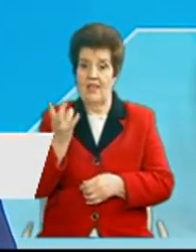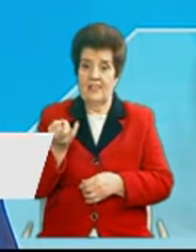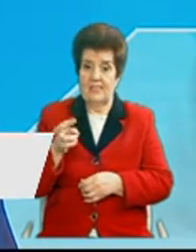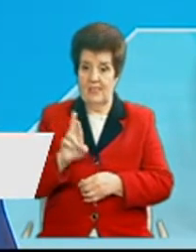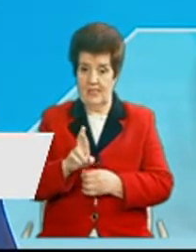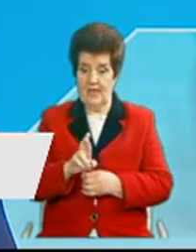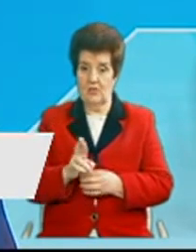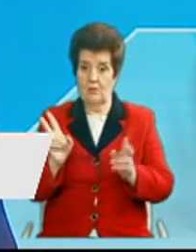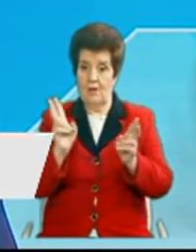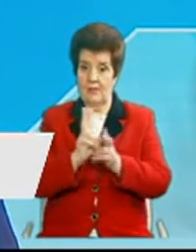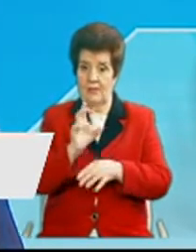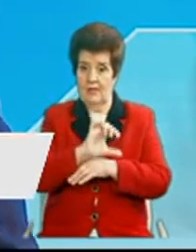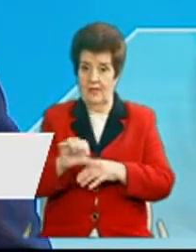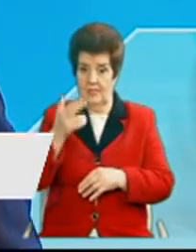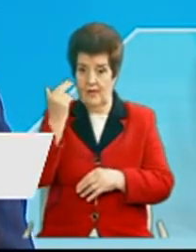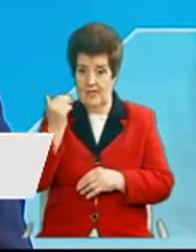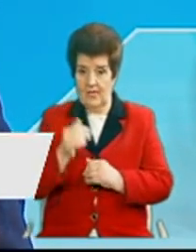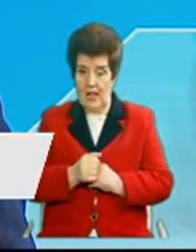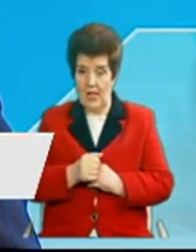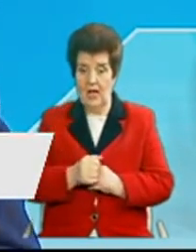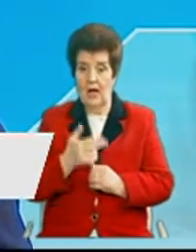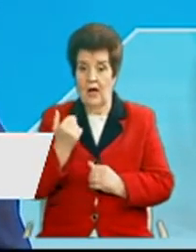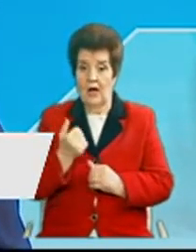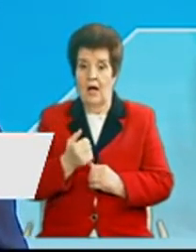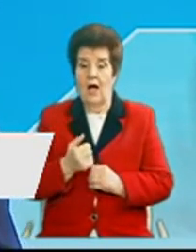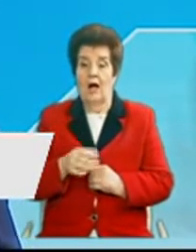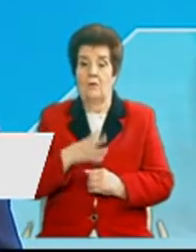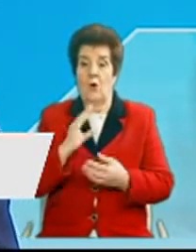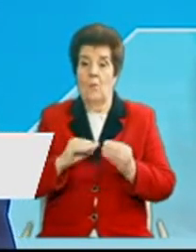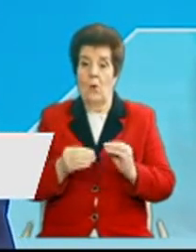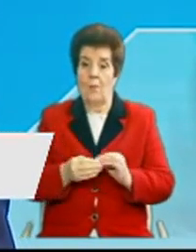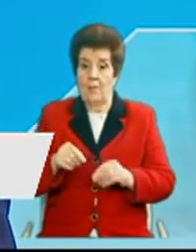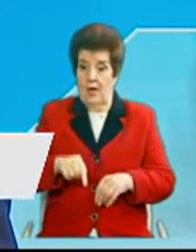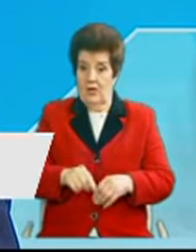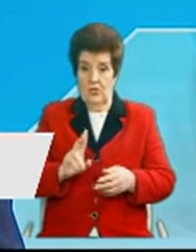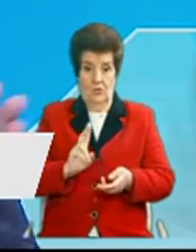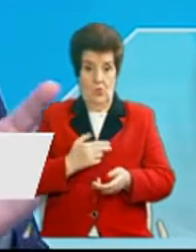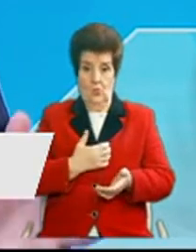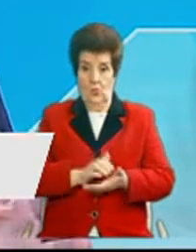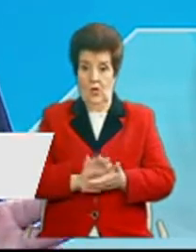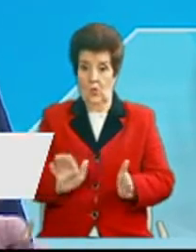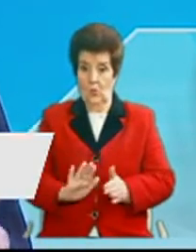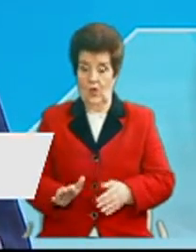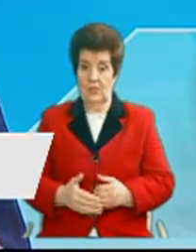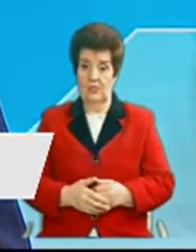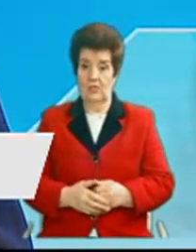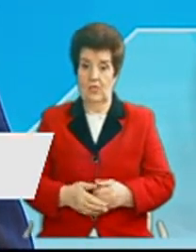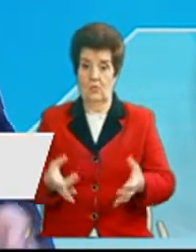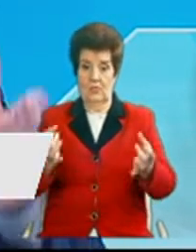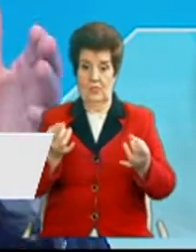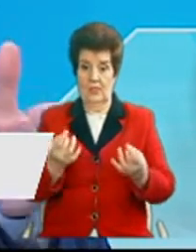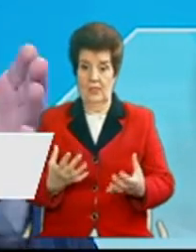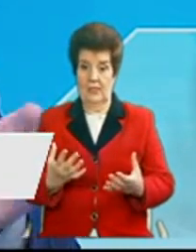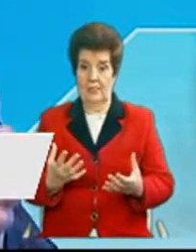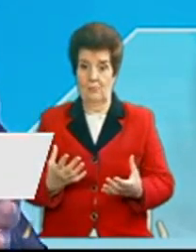cu diaspora din Italia și sincer să vă spun, am auzit probleme pe care noi aici nu le cunoaștem. Un simplu exemplu,